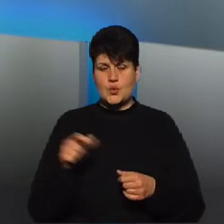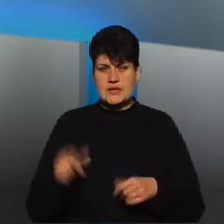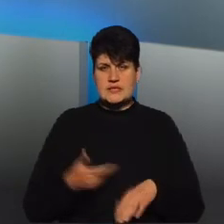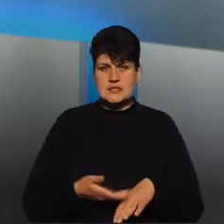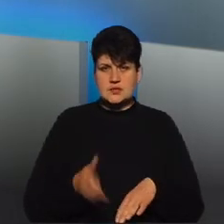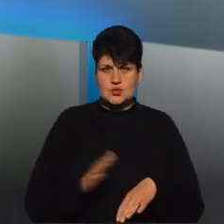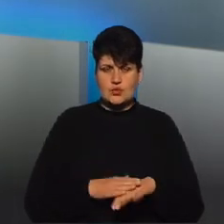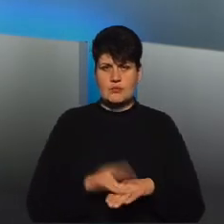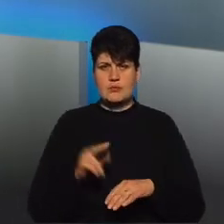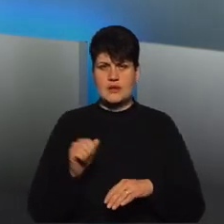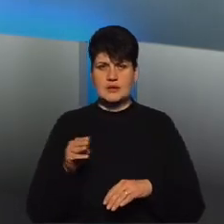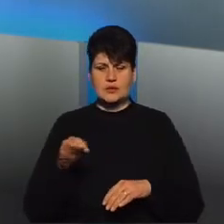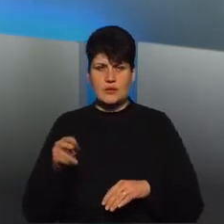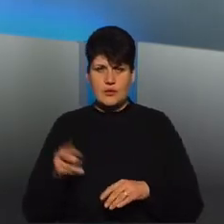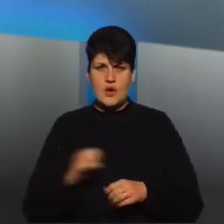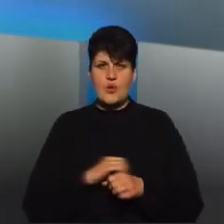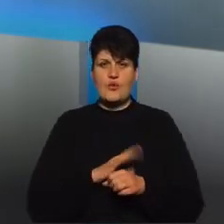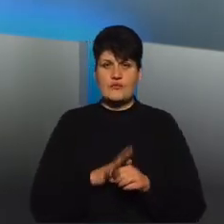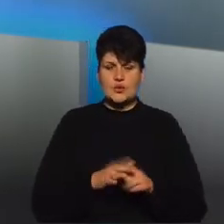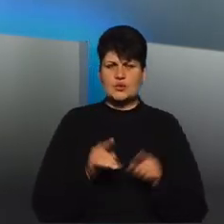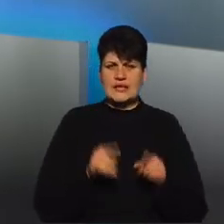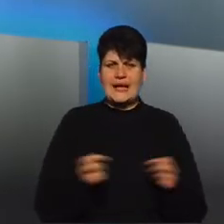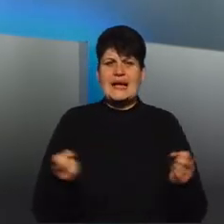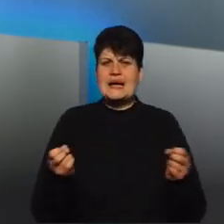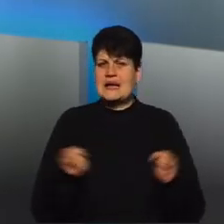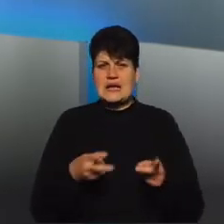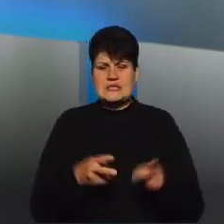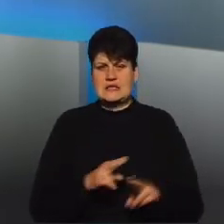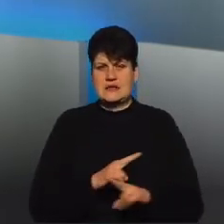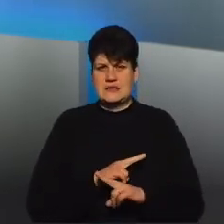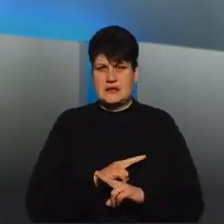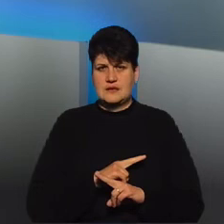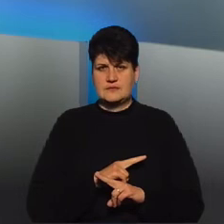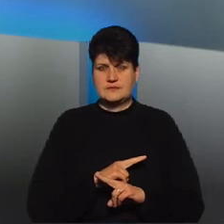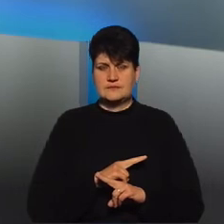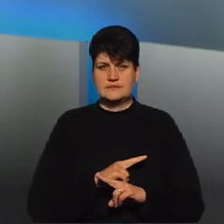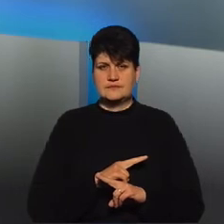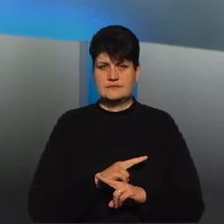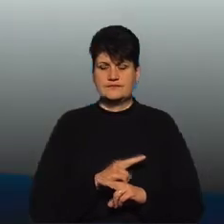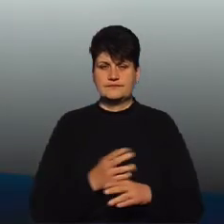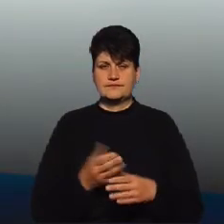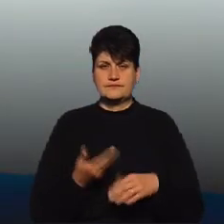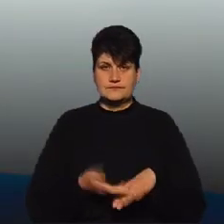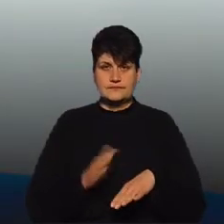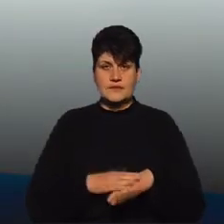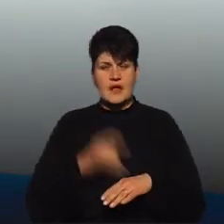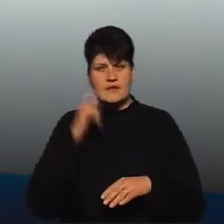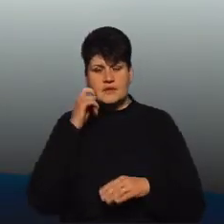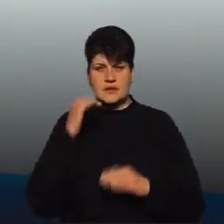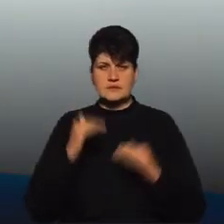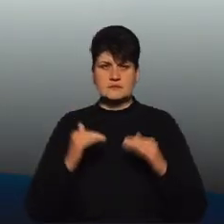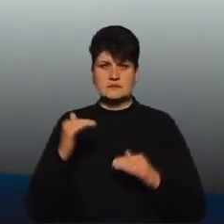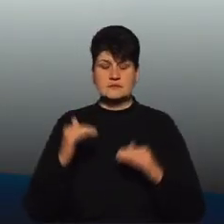патологією, ще й з ковідом, у них ризик летального завершення набагато вищий. А вікові категорії? А,